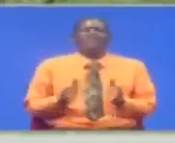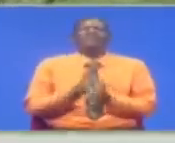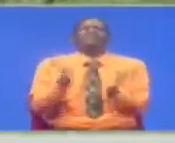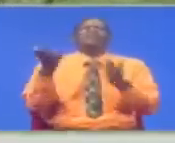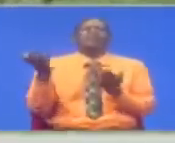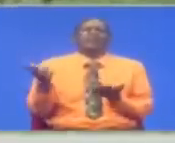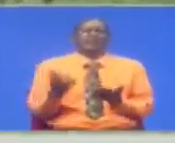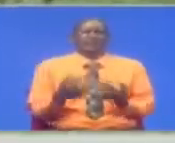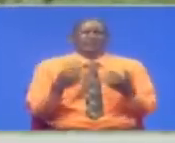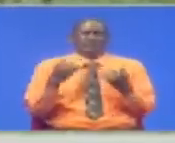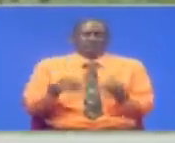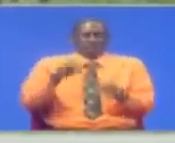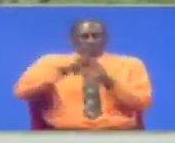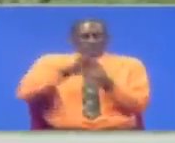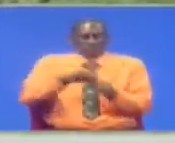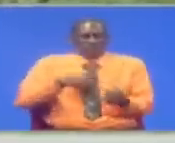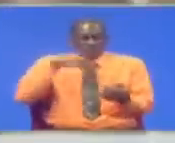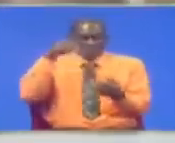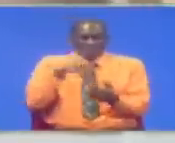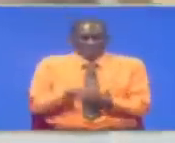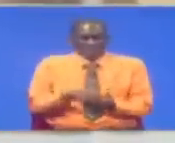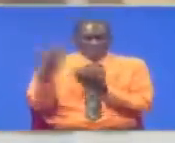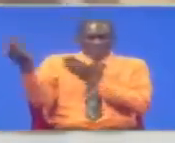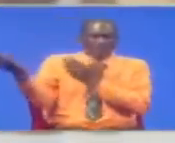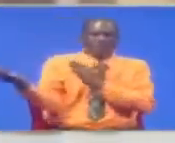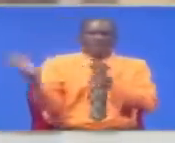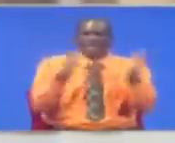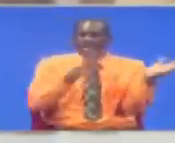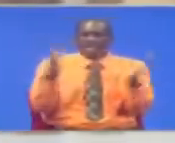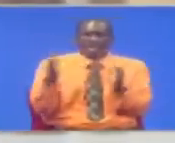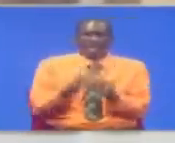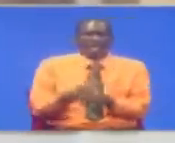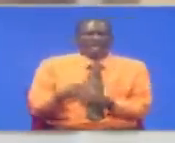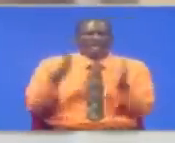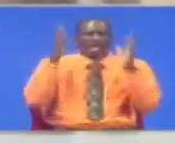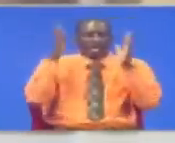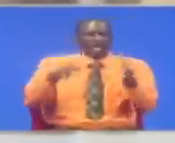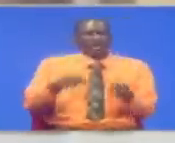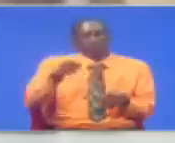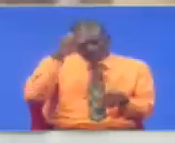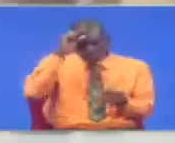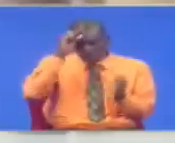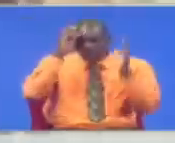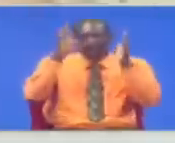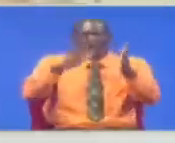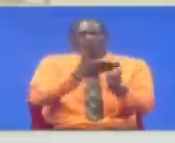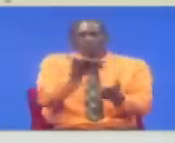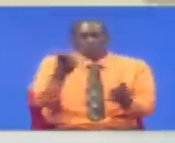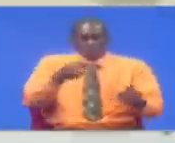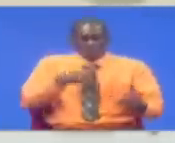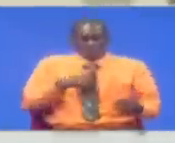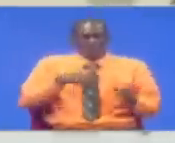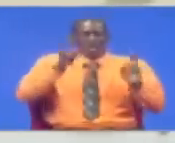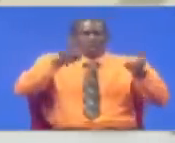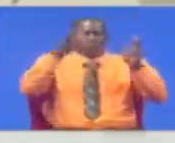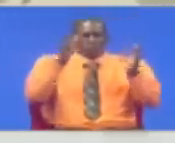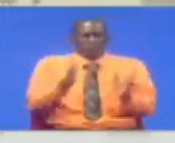Sasa mkinichagua tena nitaleta hewa. Halo, serikali habari yako, mimi ni mtu ya kawaida.